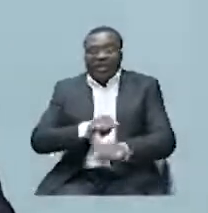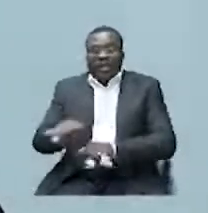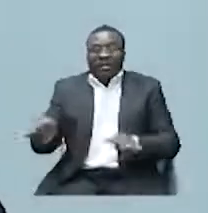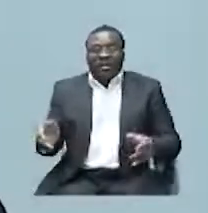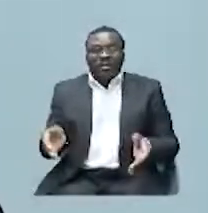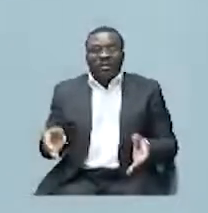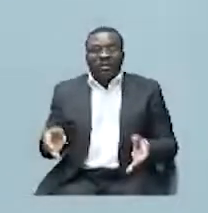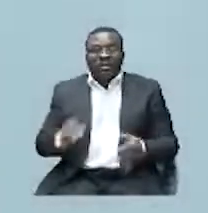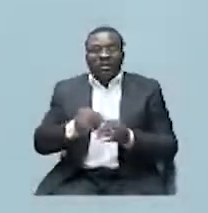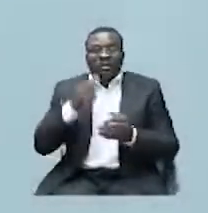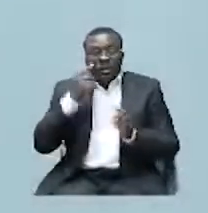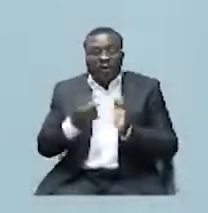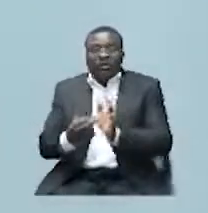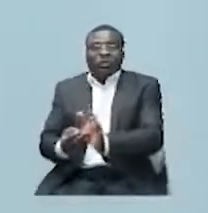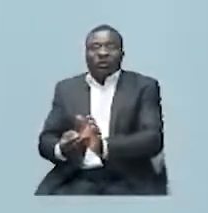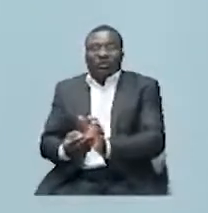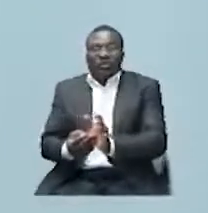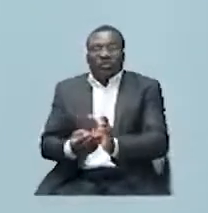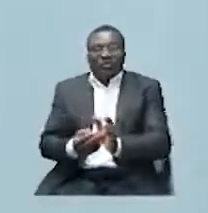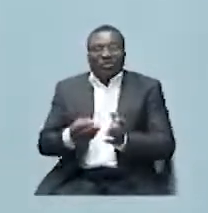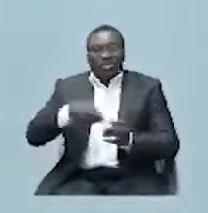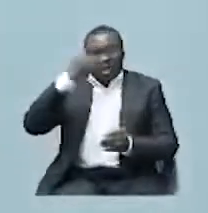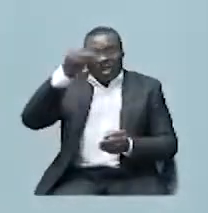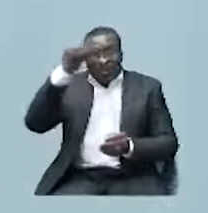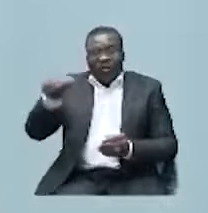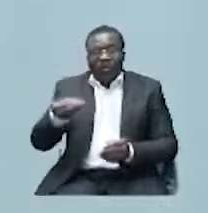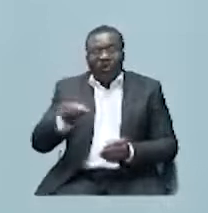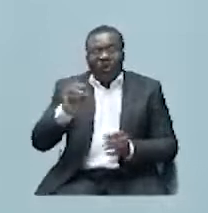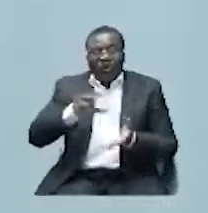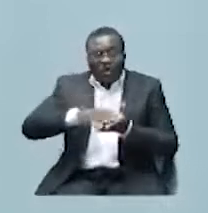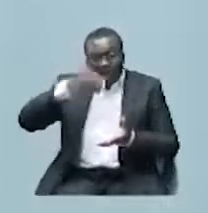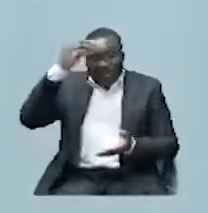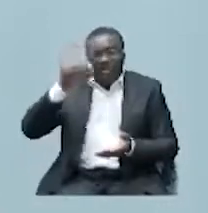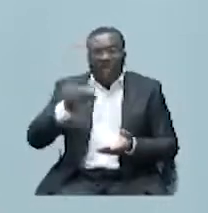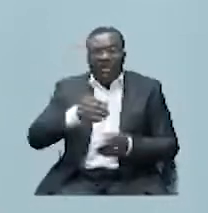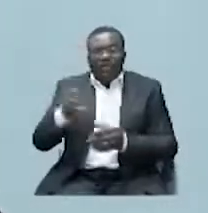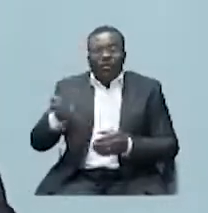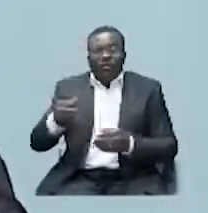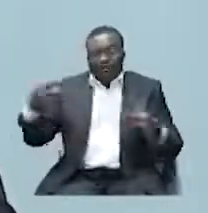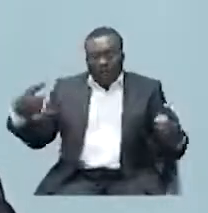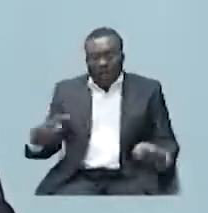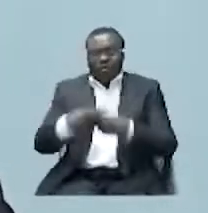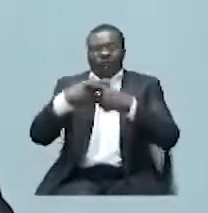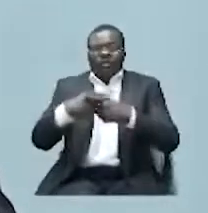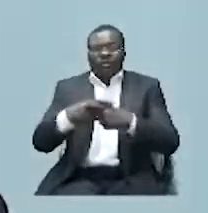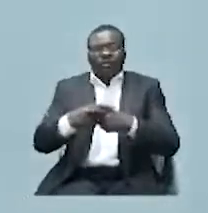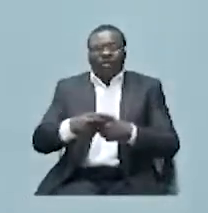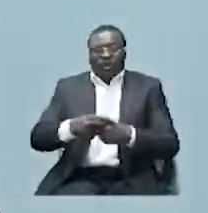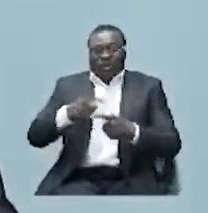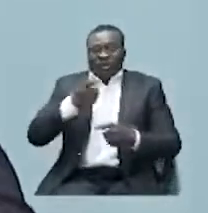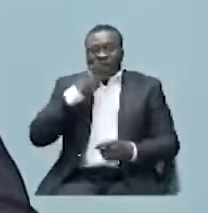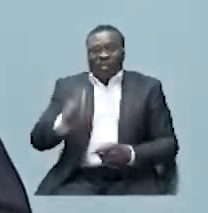terme, se révèle ou à l'opinion, qu'on apprend des détails d'injonctions de l'exécutif dans la